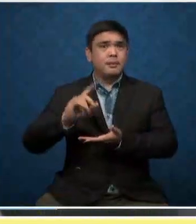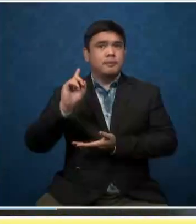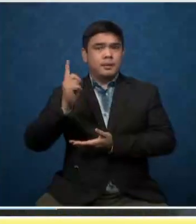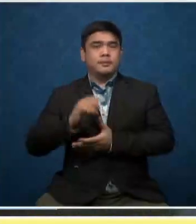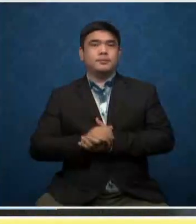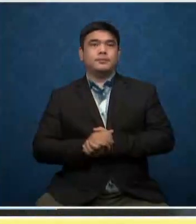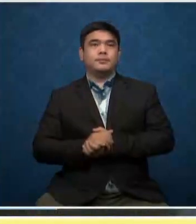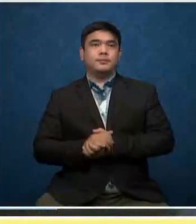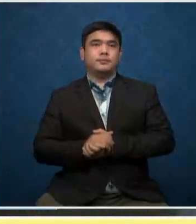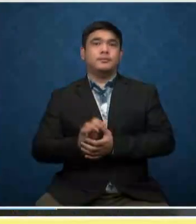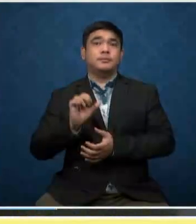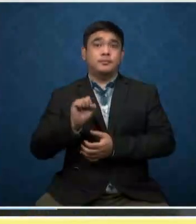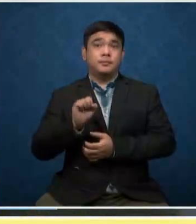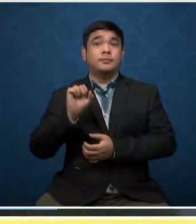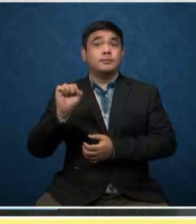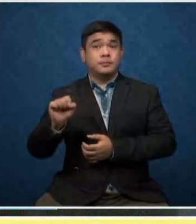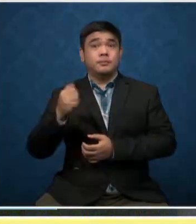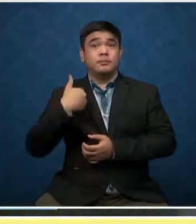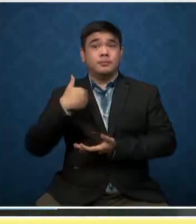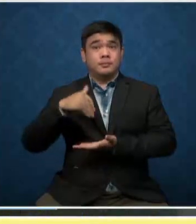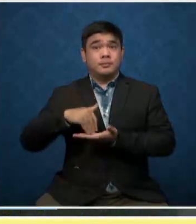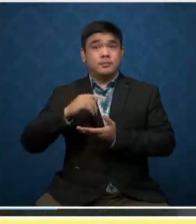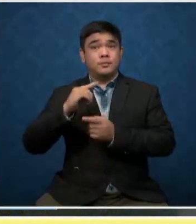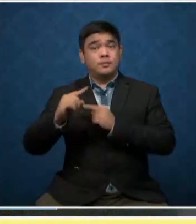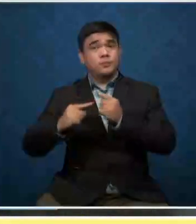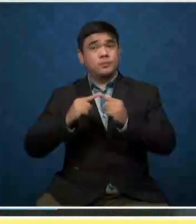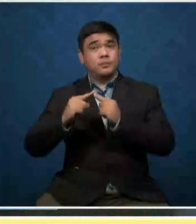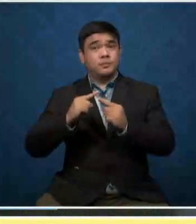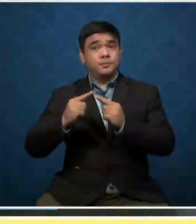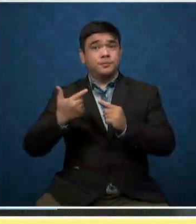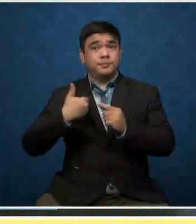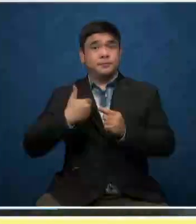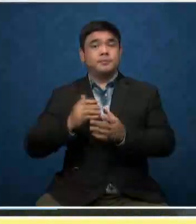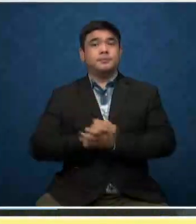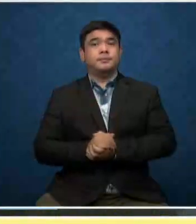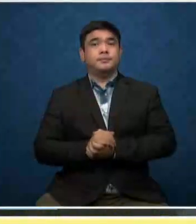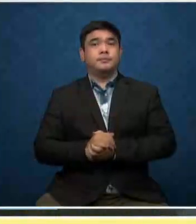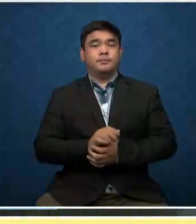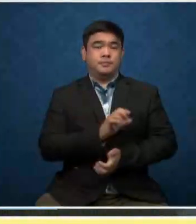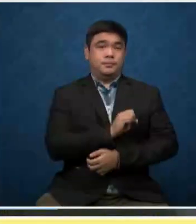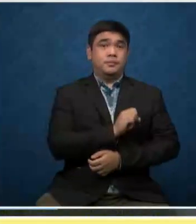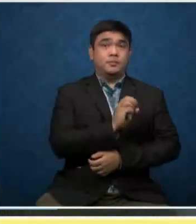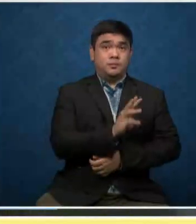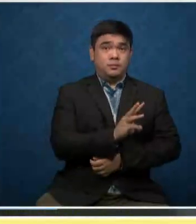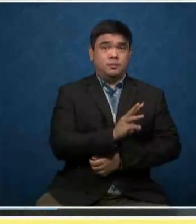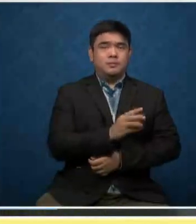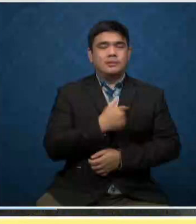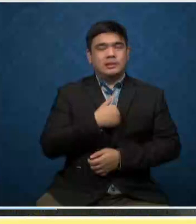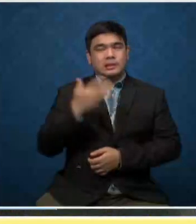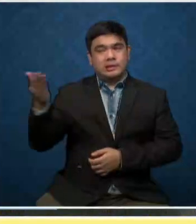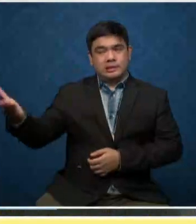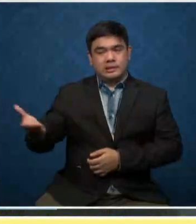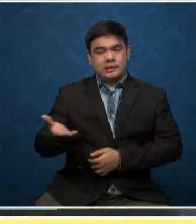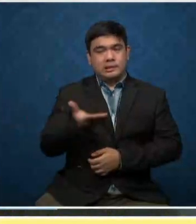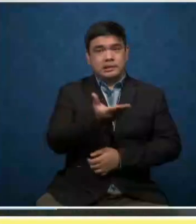การพิจารณาในสภาผู้แทนราษฎรอีกครั้งหนึ่งนะครับแล้วทางสมาชิกวุฒิสภาของเราเองก็ต้องอาจจะอาจ